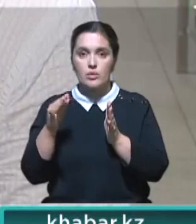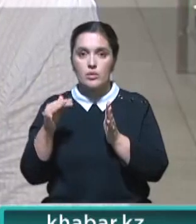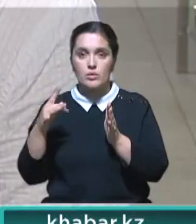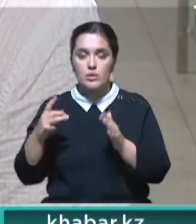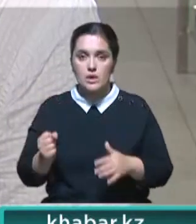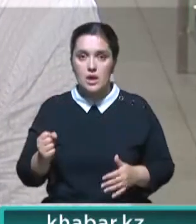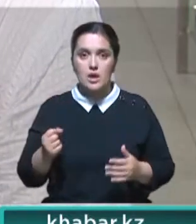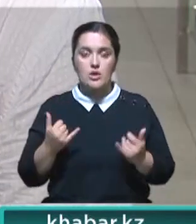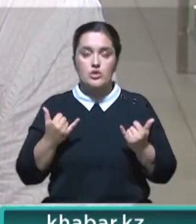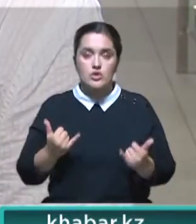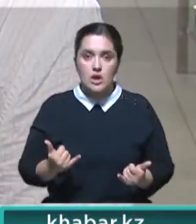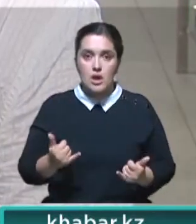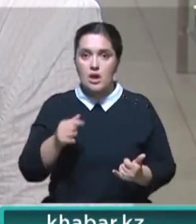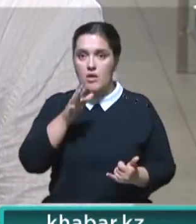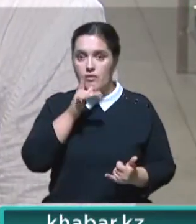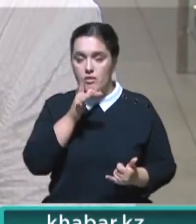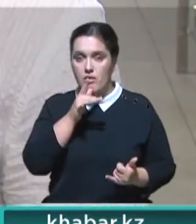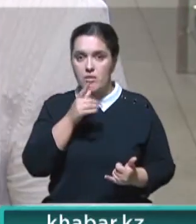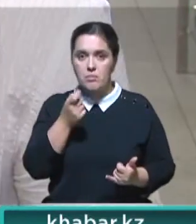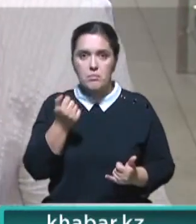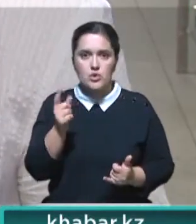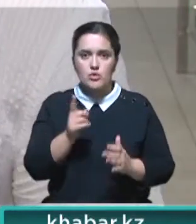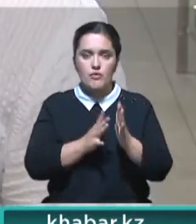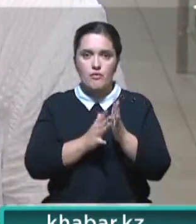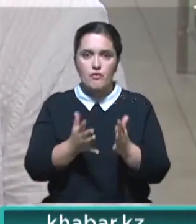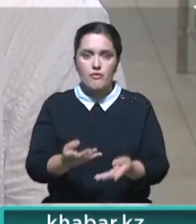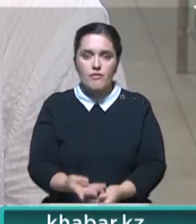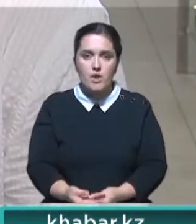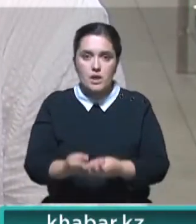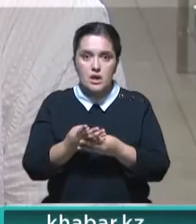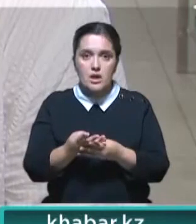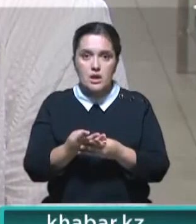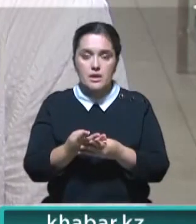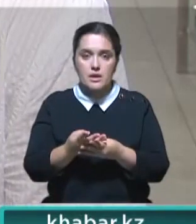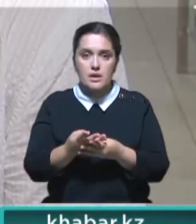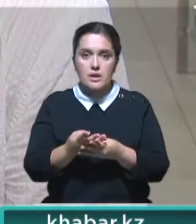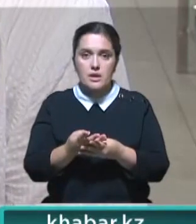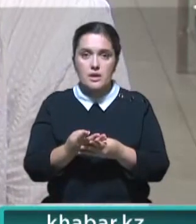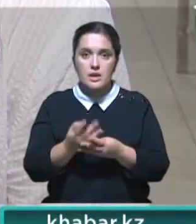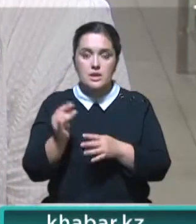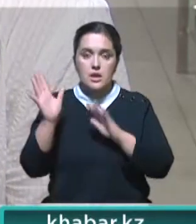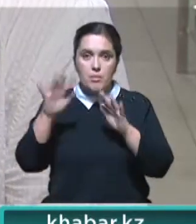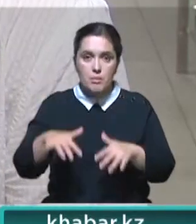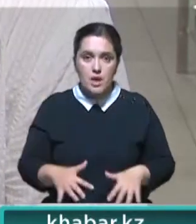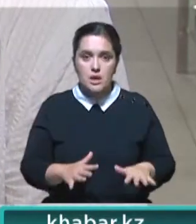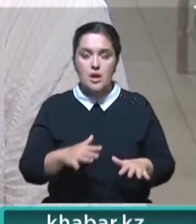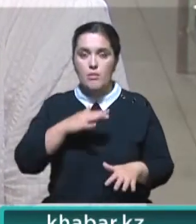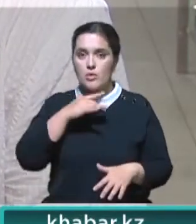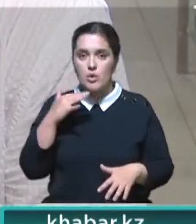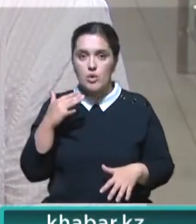нового современного мира сейчас мало что врач не мало что вылавливается вообще из морей много